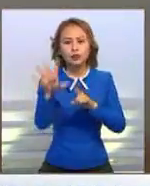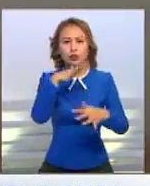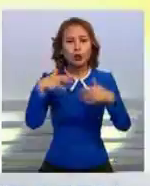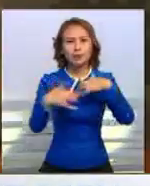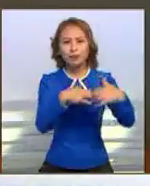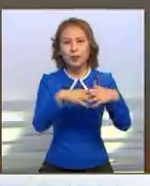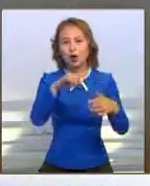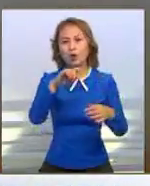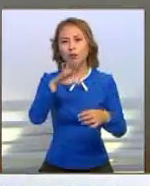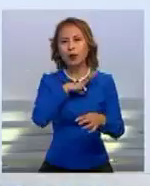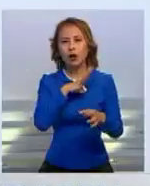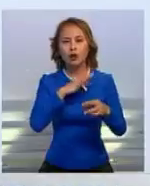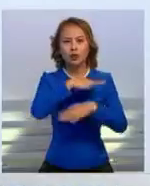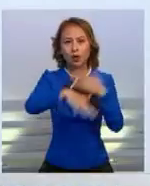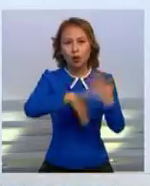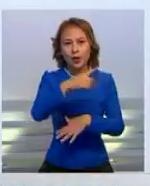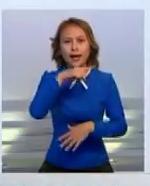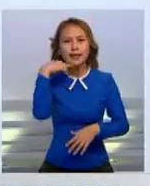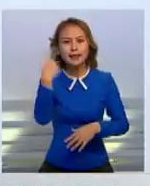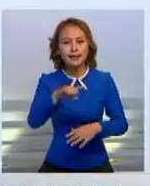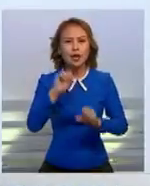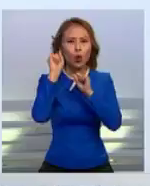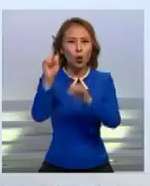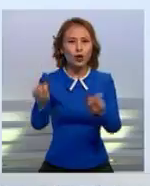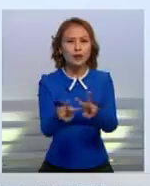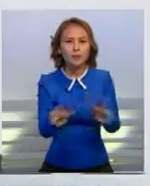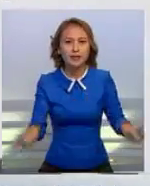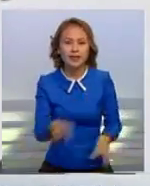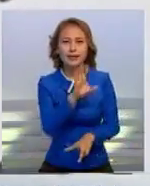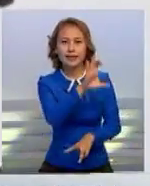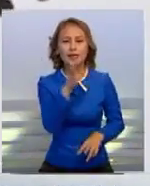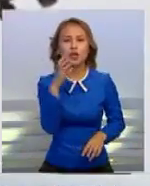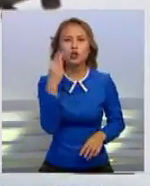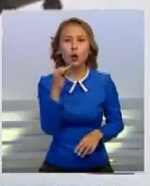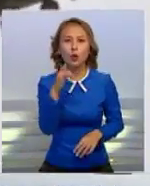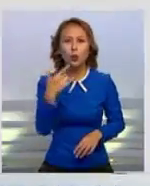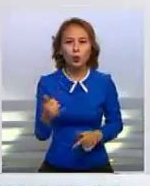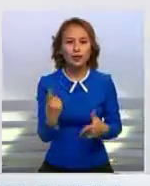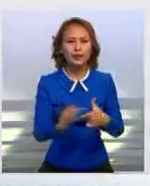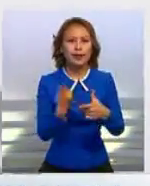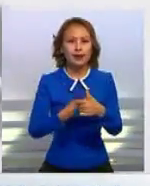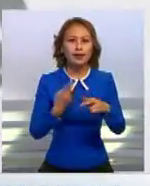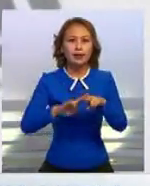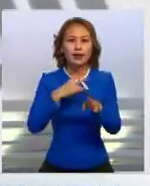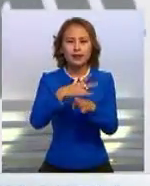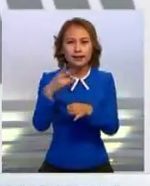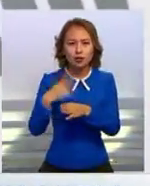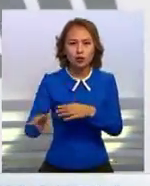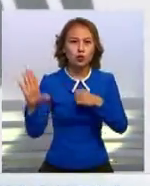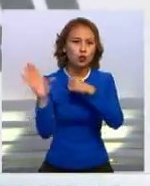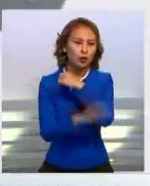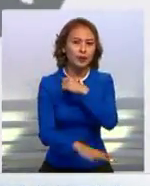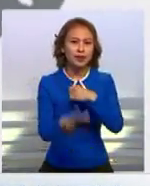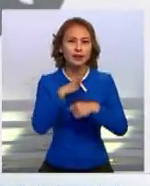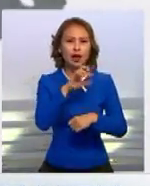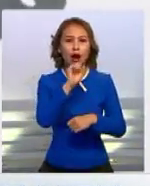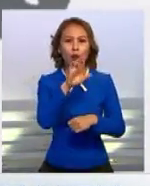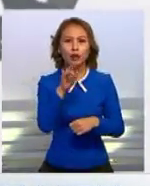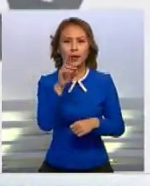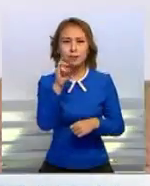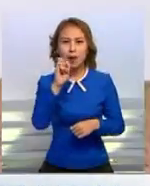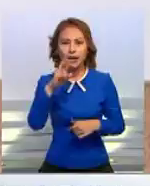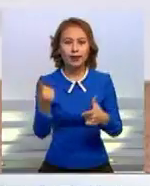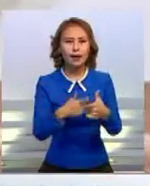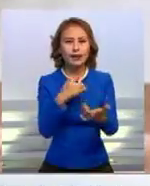ұрыс жүруде. Айта кетейік, осыдан бірер күн бұрын Ресей қорғаныс министрі Сергей Шойгу Сириядағы лаңкестердің соңғы бекінісі